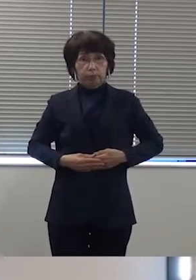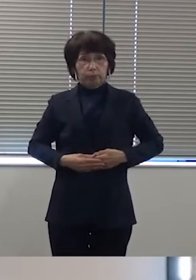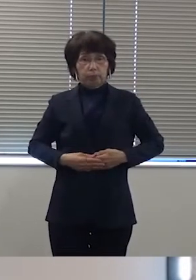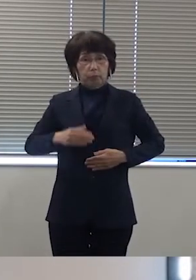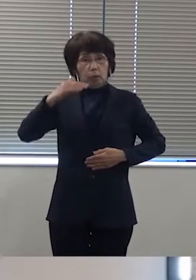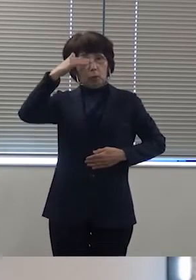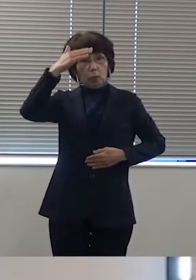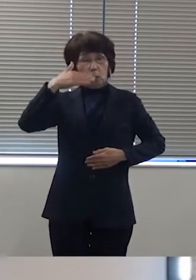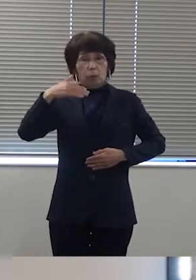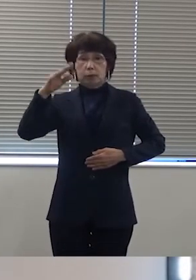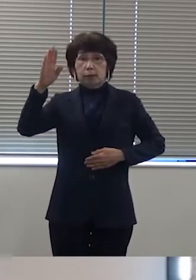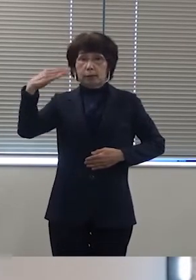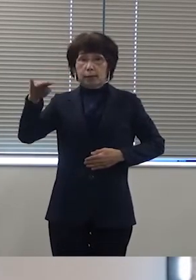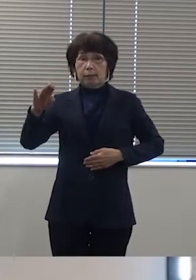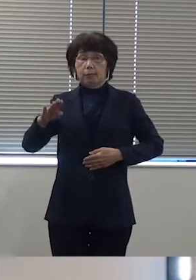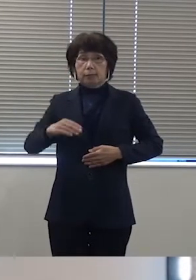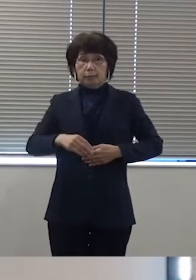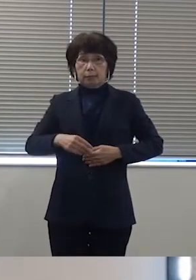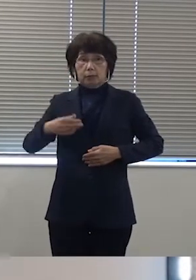に入ったんですが、